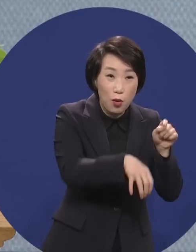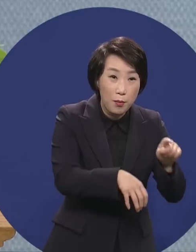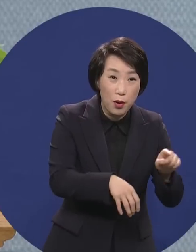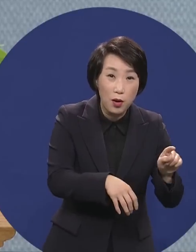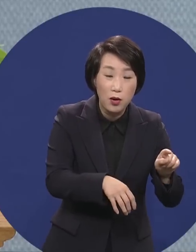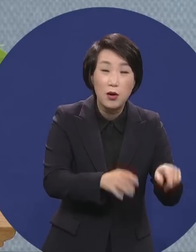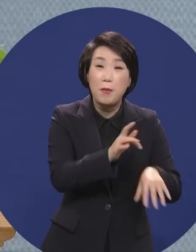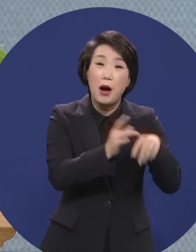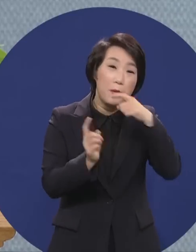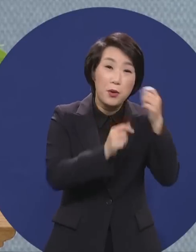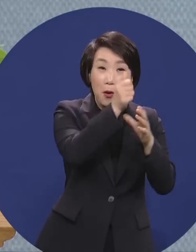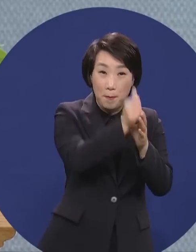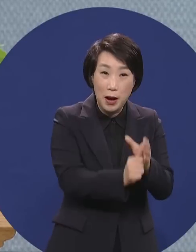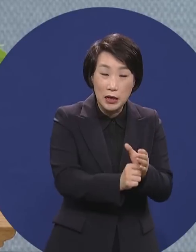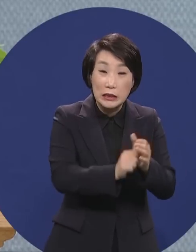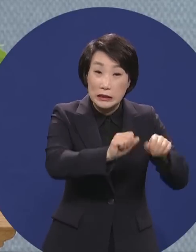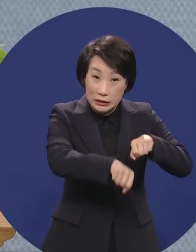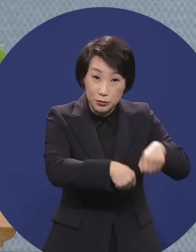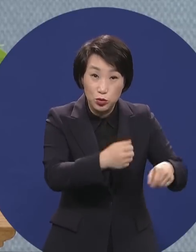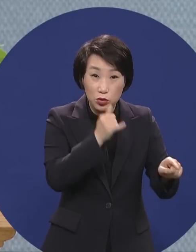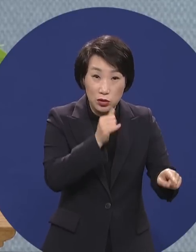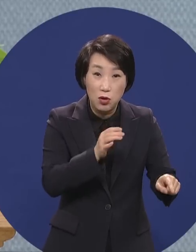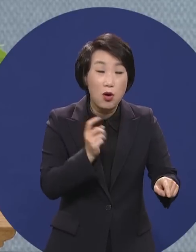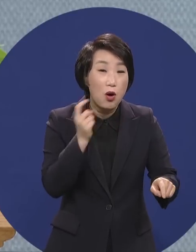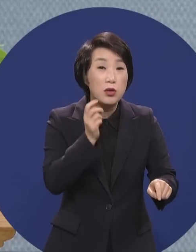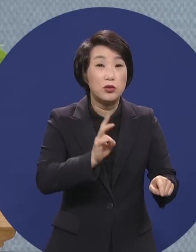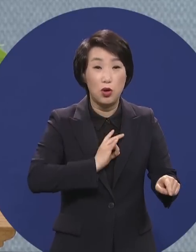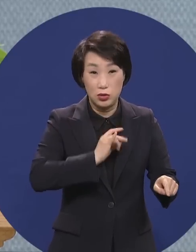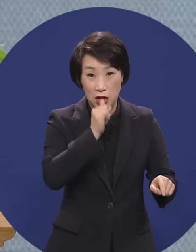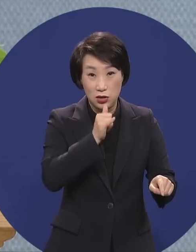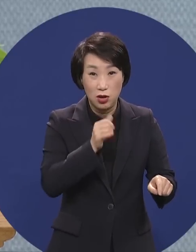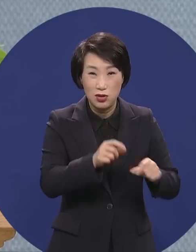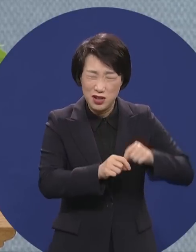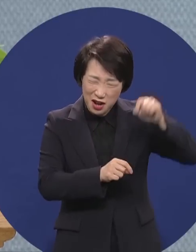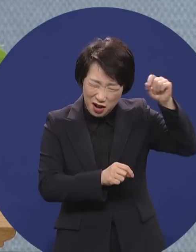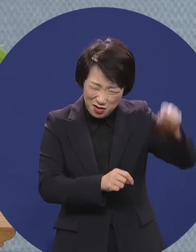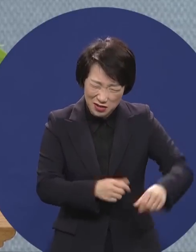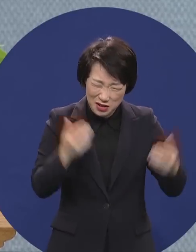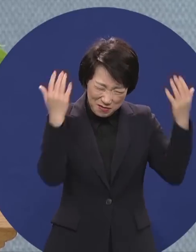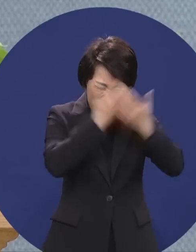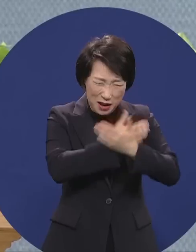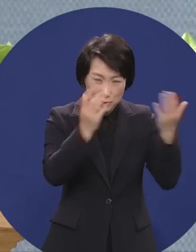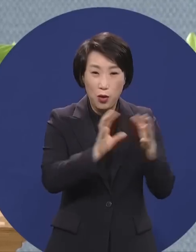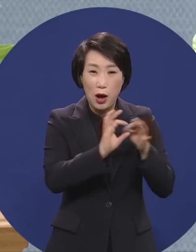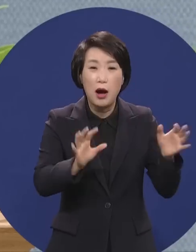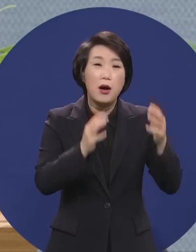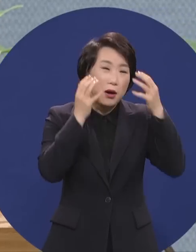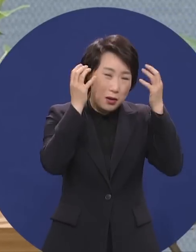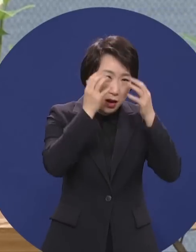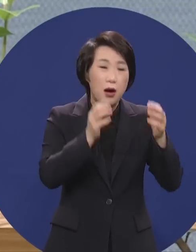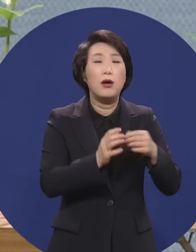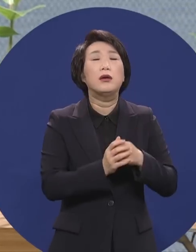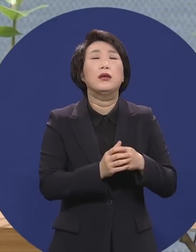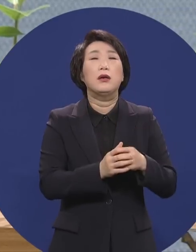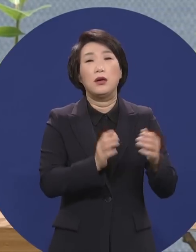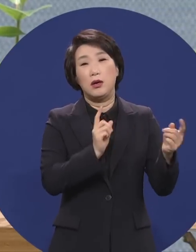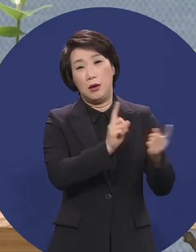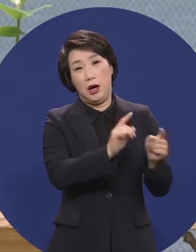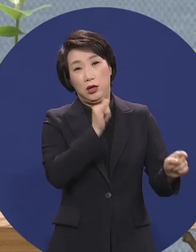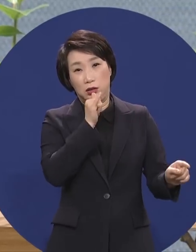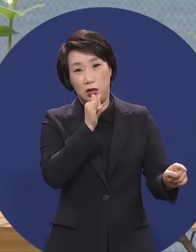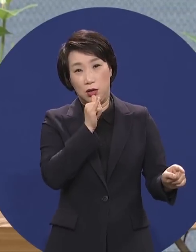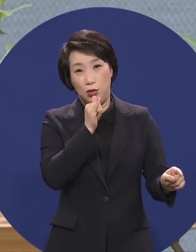그들에게 미혹당한 짐승도 있고 거짓도 있어 새토록 밤낮 괴로움을